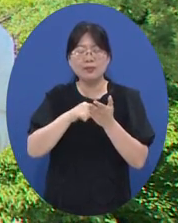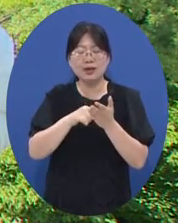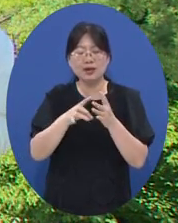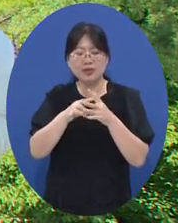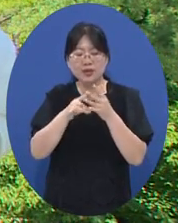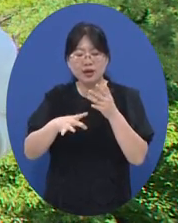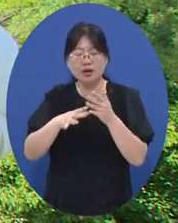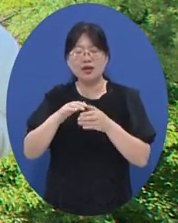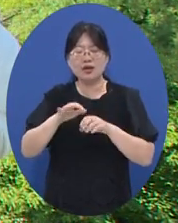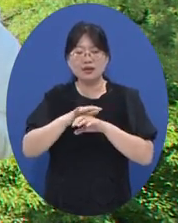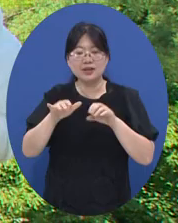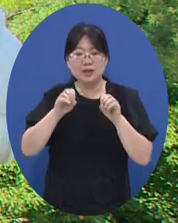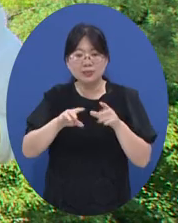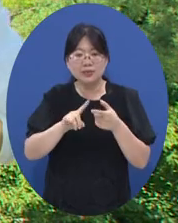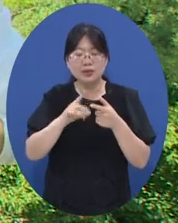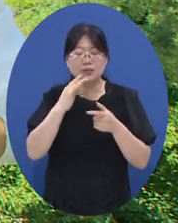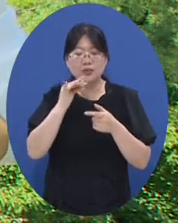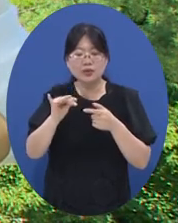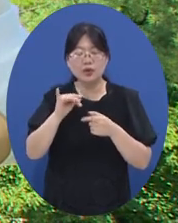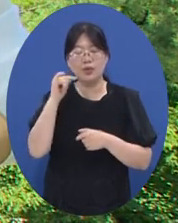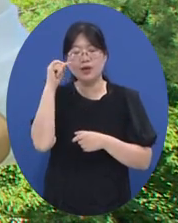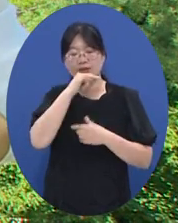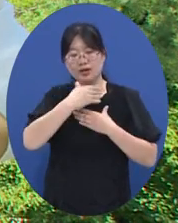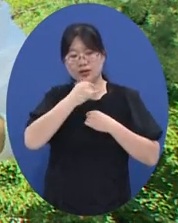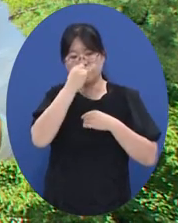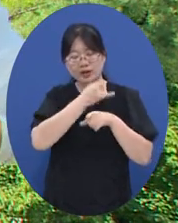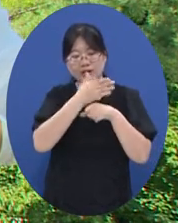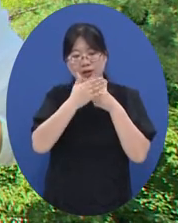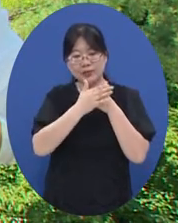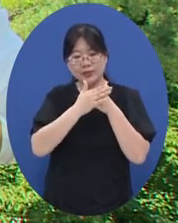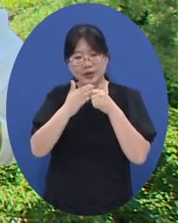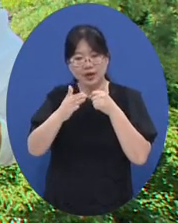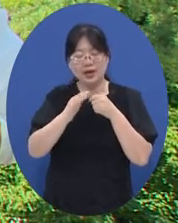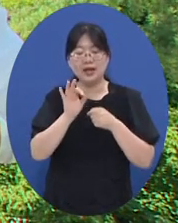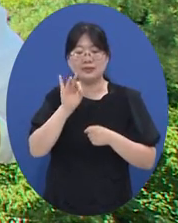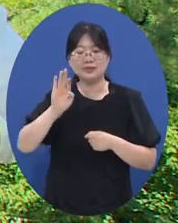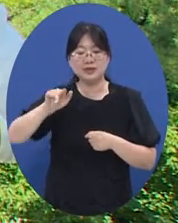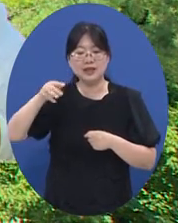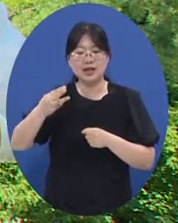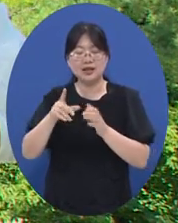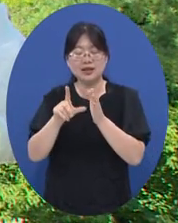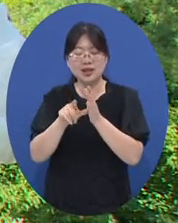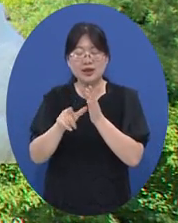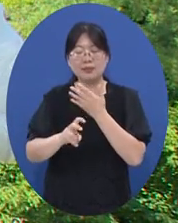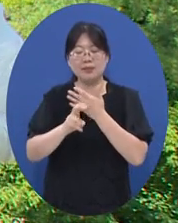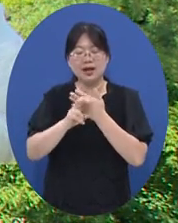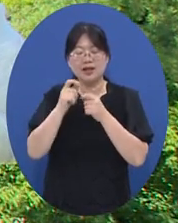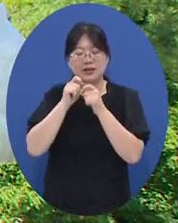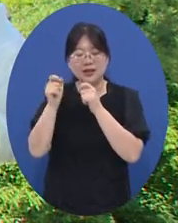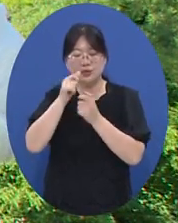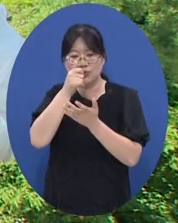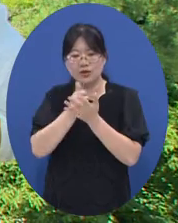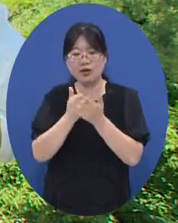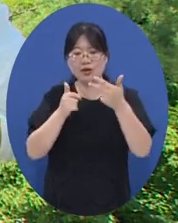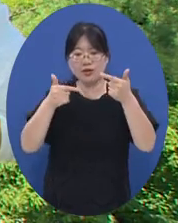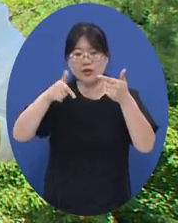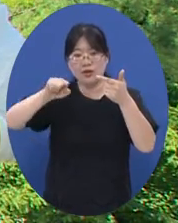물론 국민 안전과 직결된 매우 엄중한 사안이라고 보고 입찰 방해죄, 공정거래법 위반, 사기죄 등